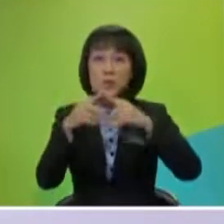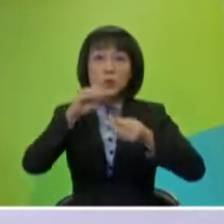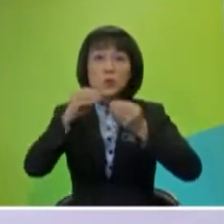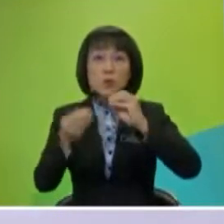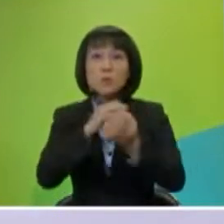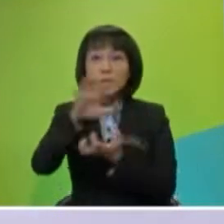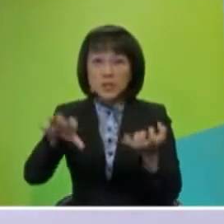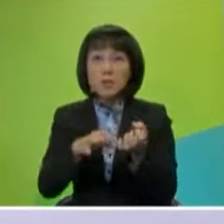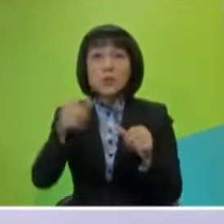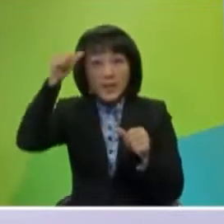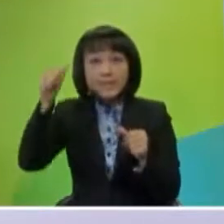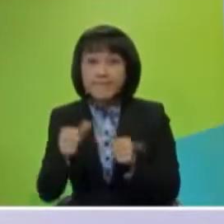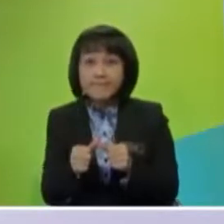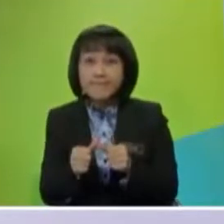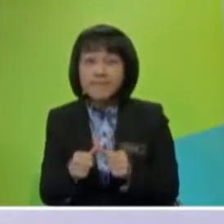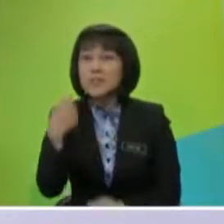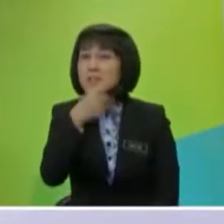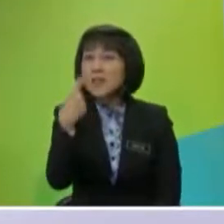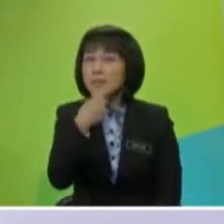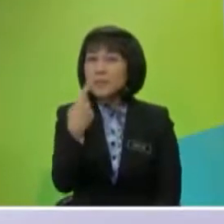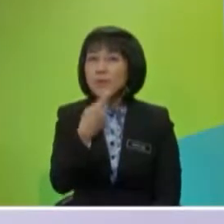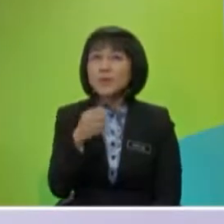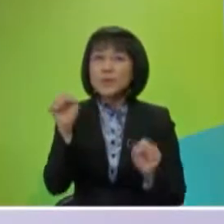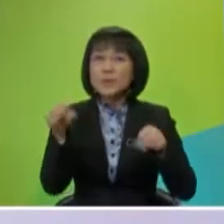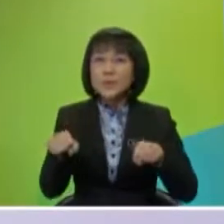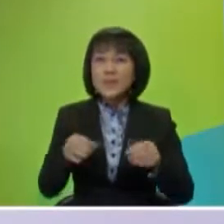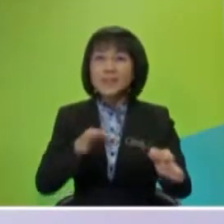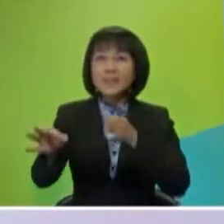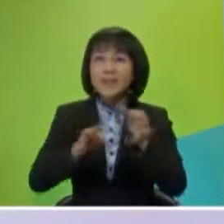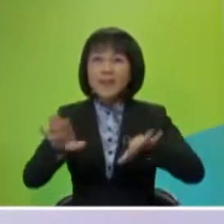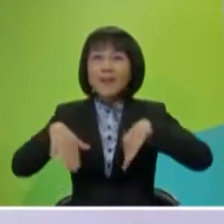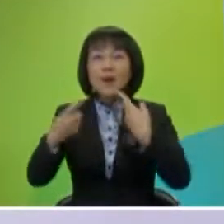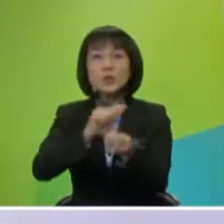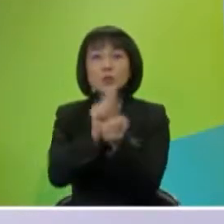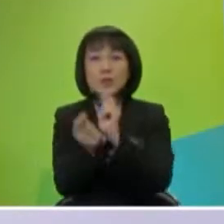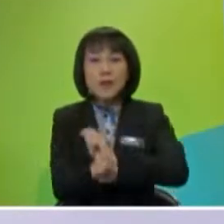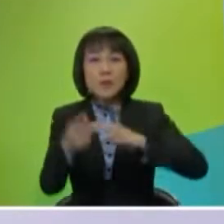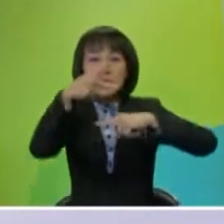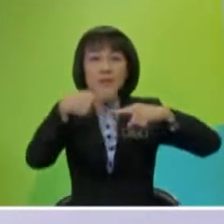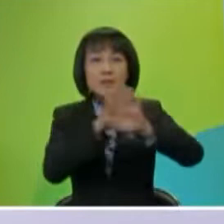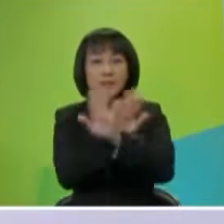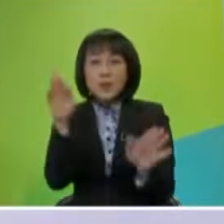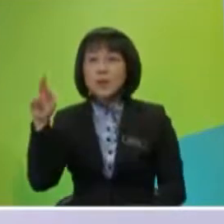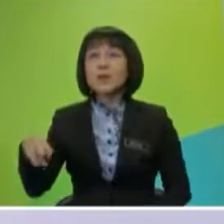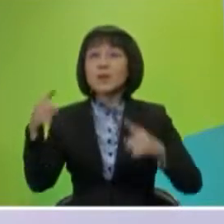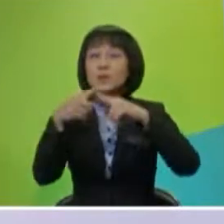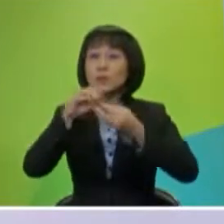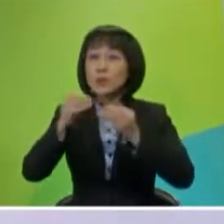lagi tak, murid-murid? Okey. Siapa boleh jelaskan? Macam mana kita nak tukar pecahan tak wajar kepada nombor